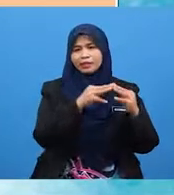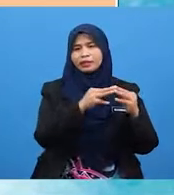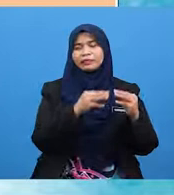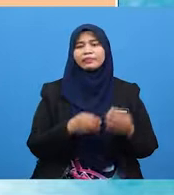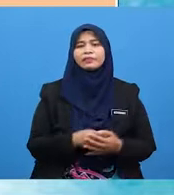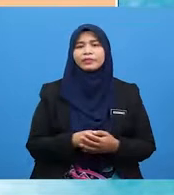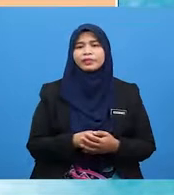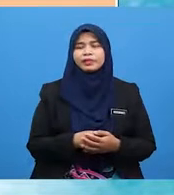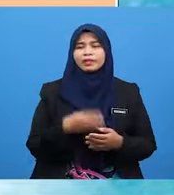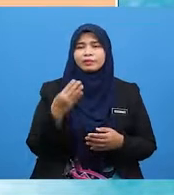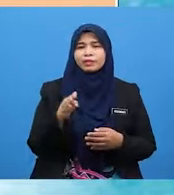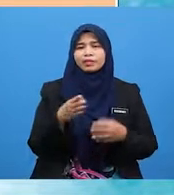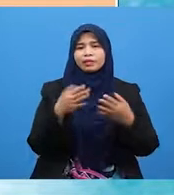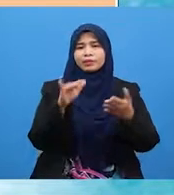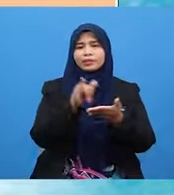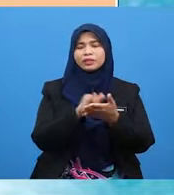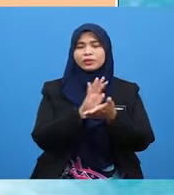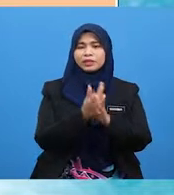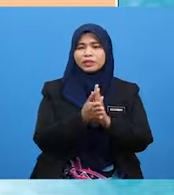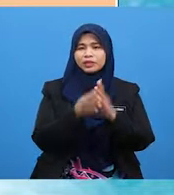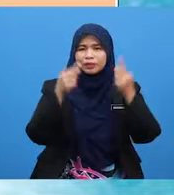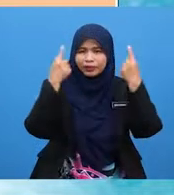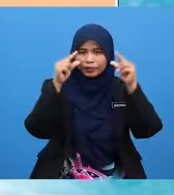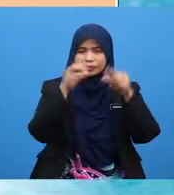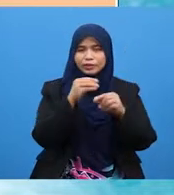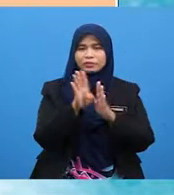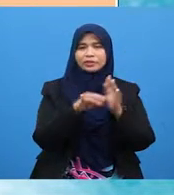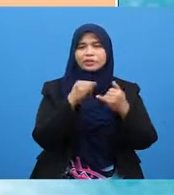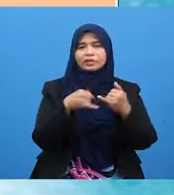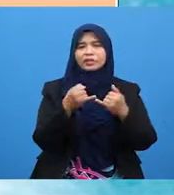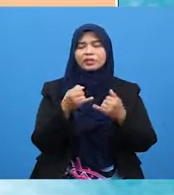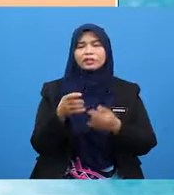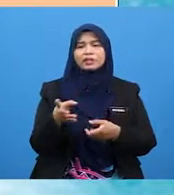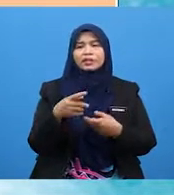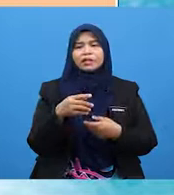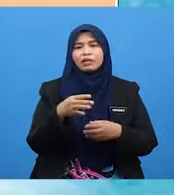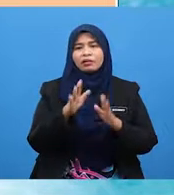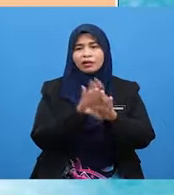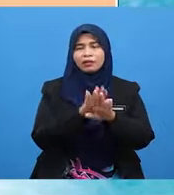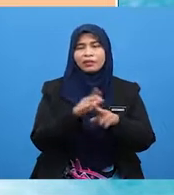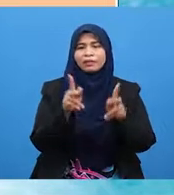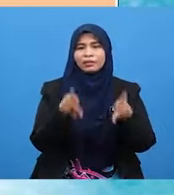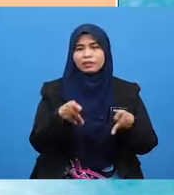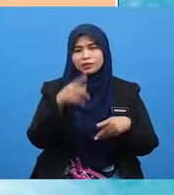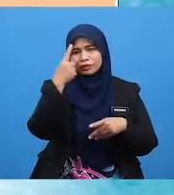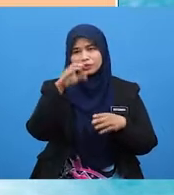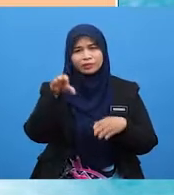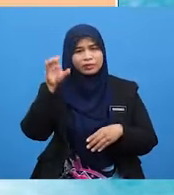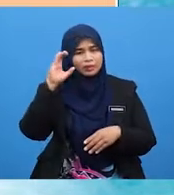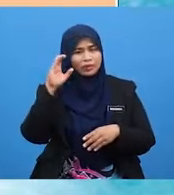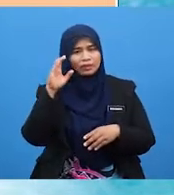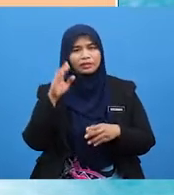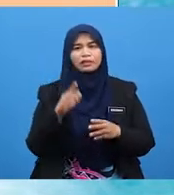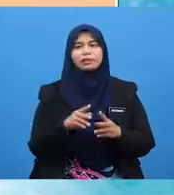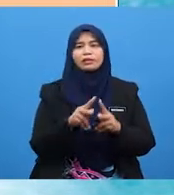itu. Beliau kemudiannya menjadi guru dan berjaya menarik ramai pelajar untuk mendengar kuliahnya yang